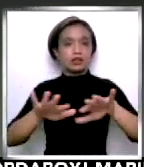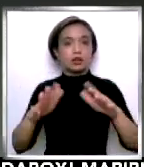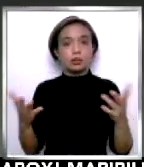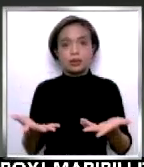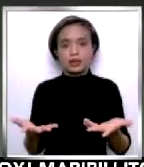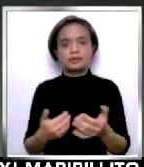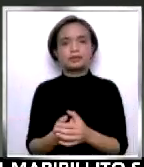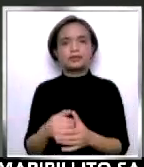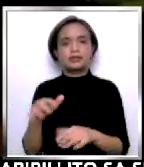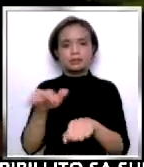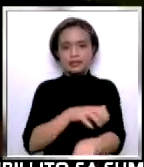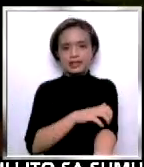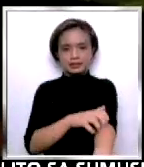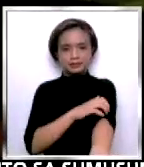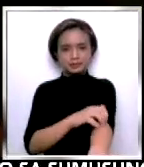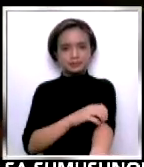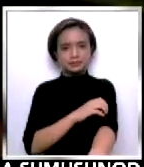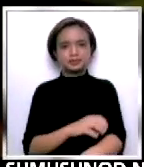Makati.